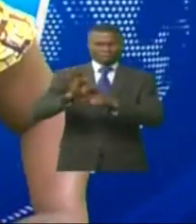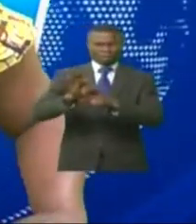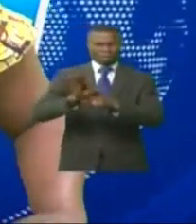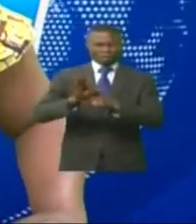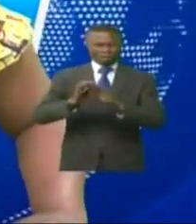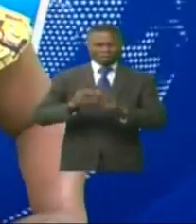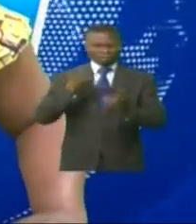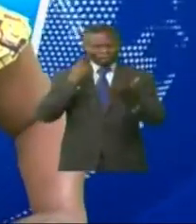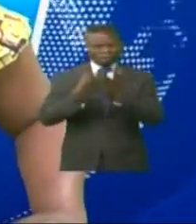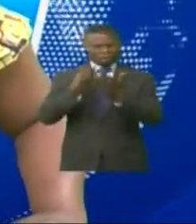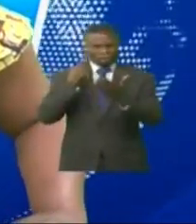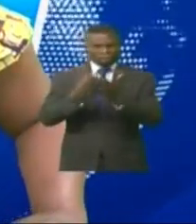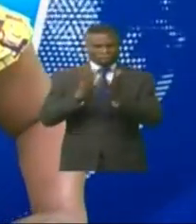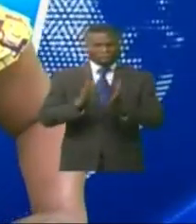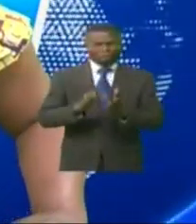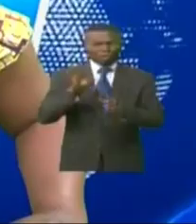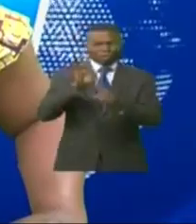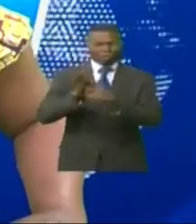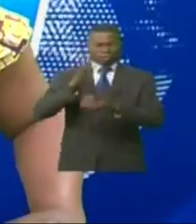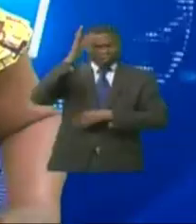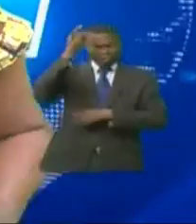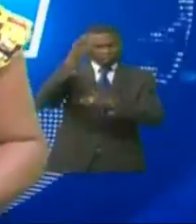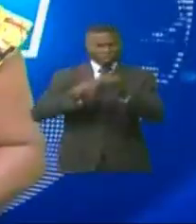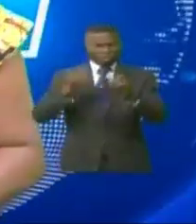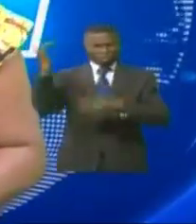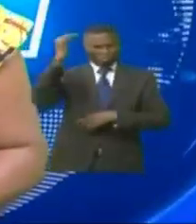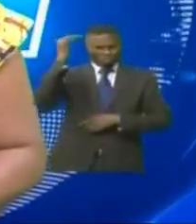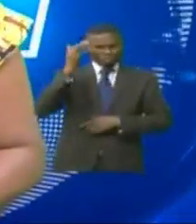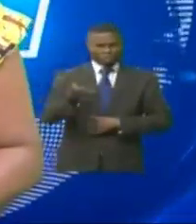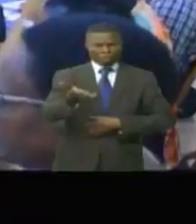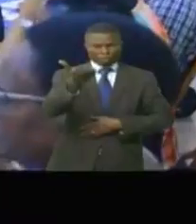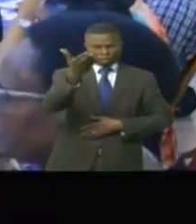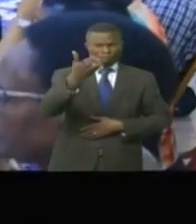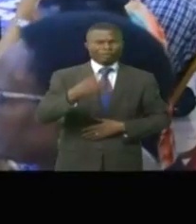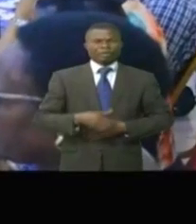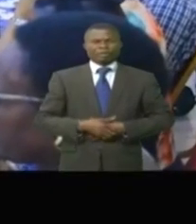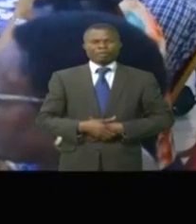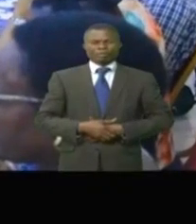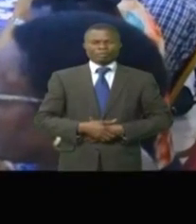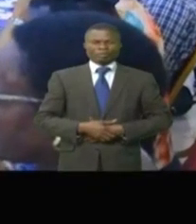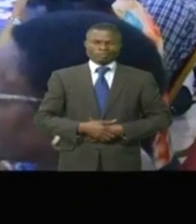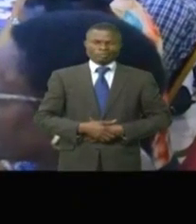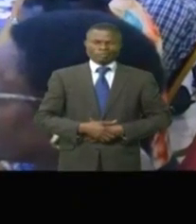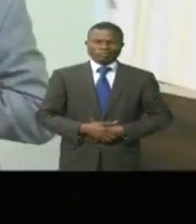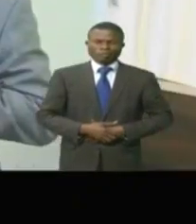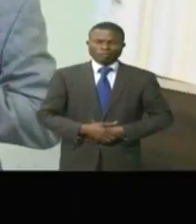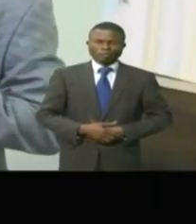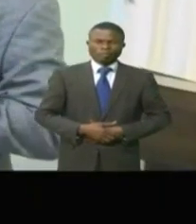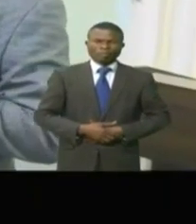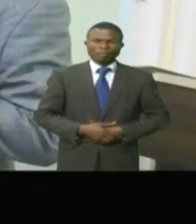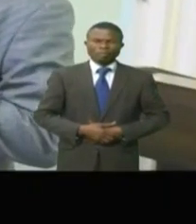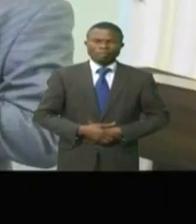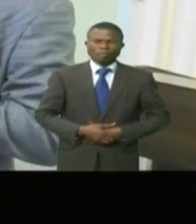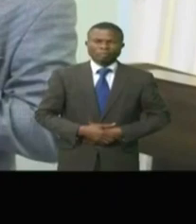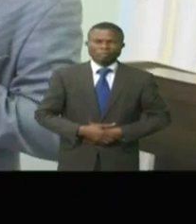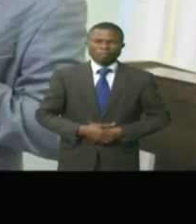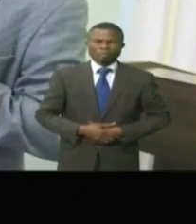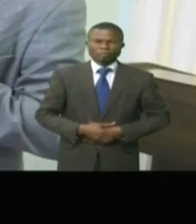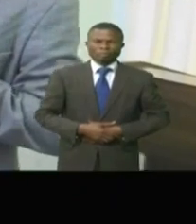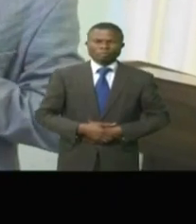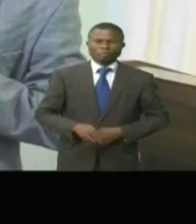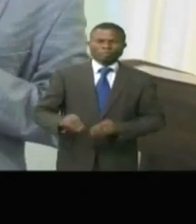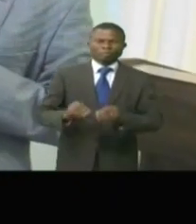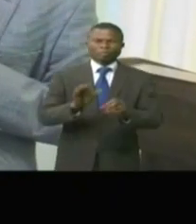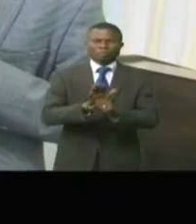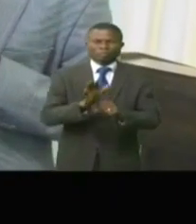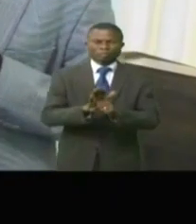une observation lors des échéances de décembre prochain. Il y a des ambitions et des aspirations qui exigent de moyens